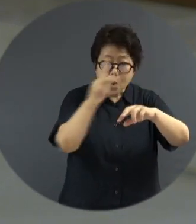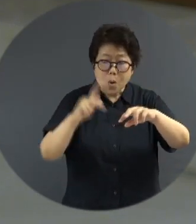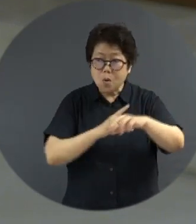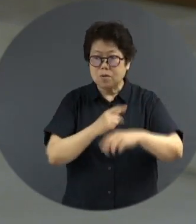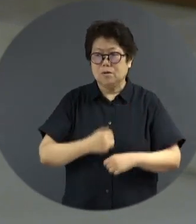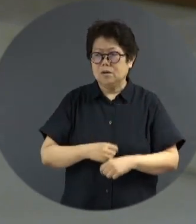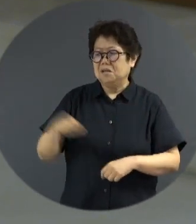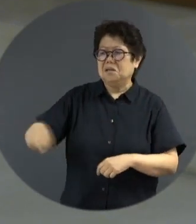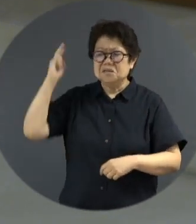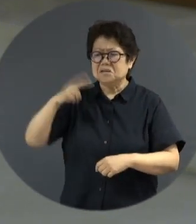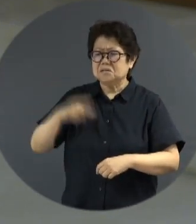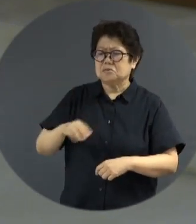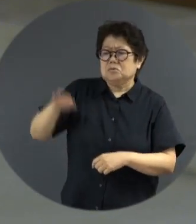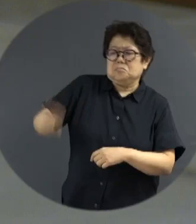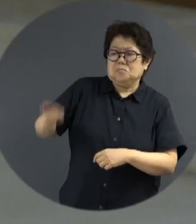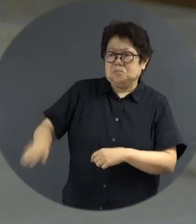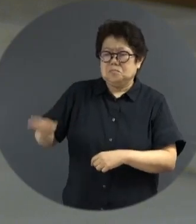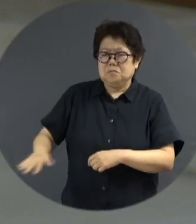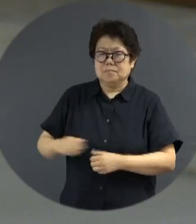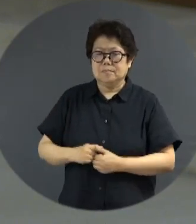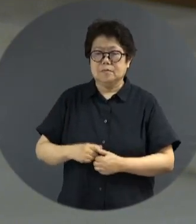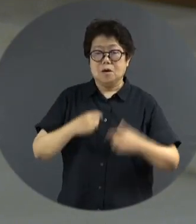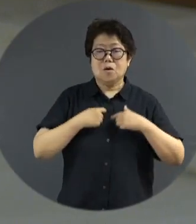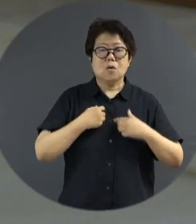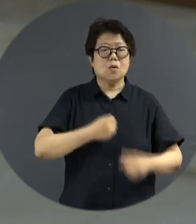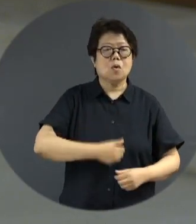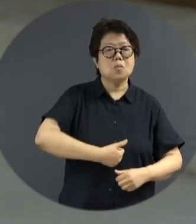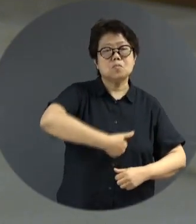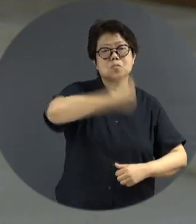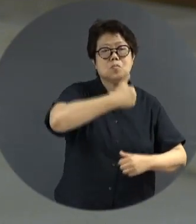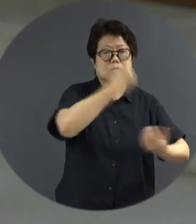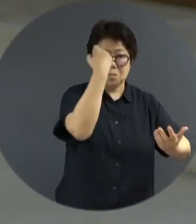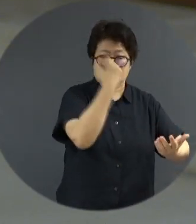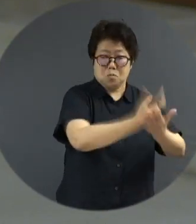时都在最低层的、你看看我多高贵的身价。